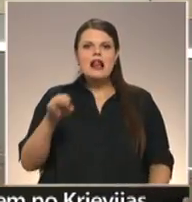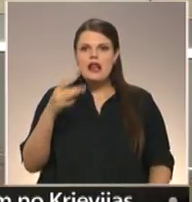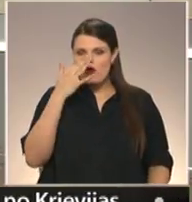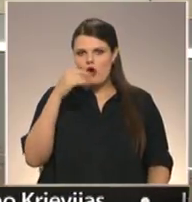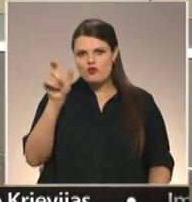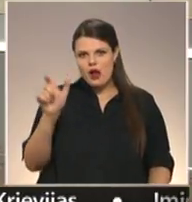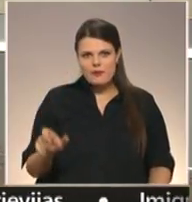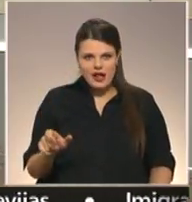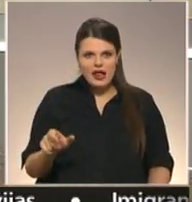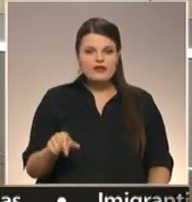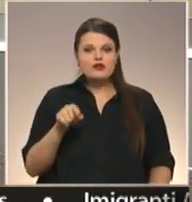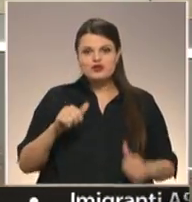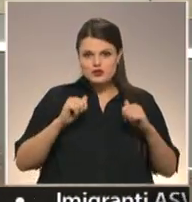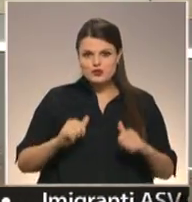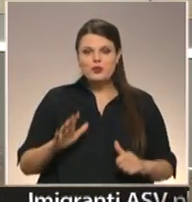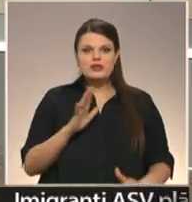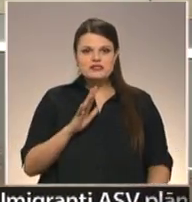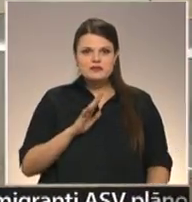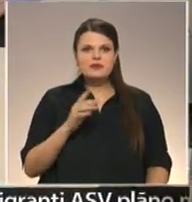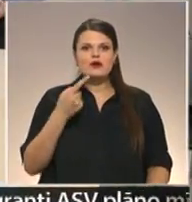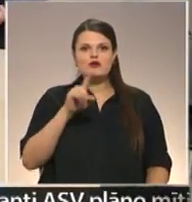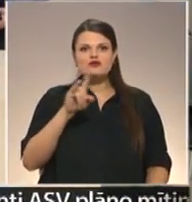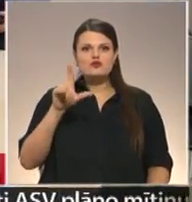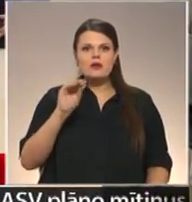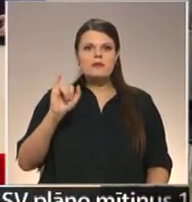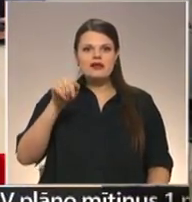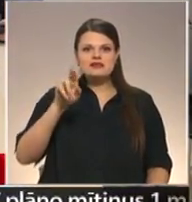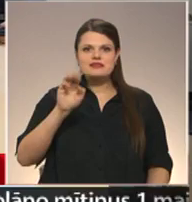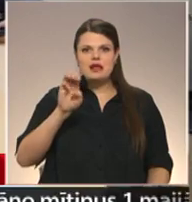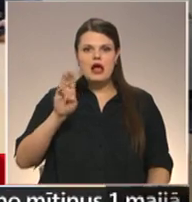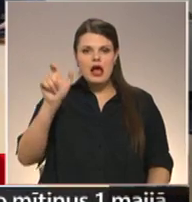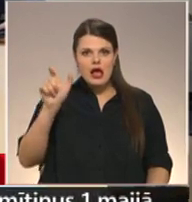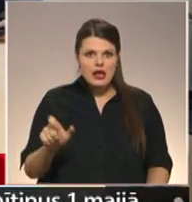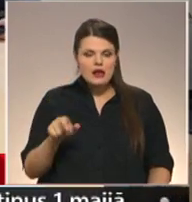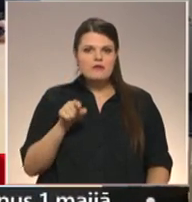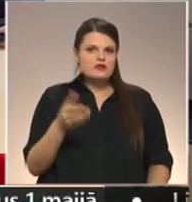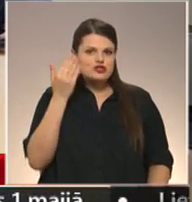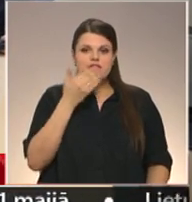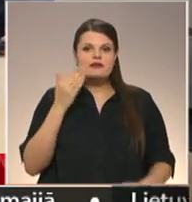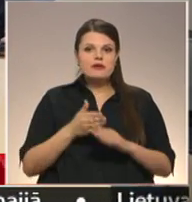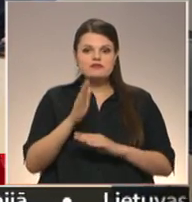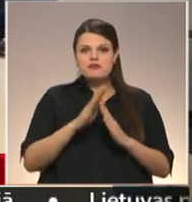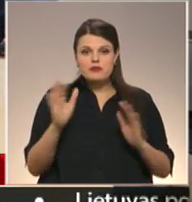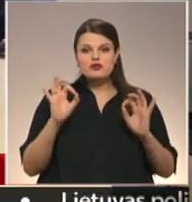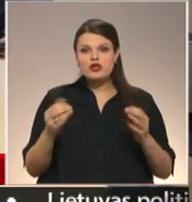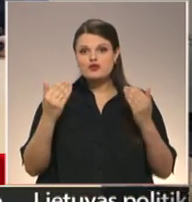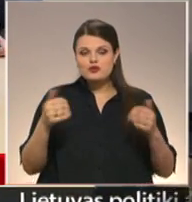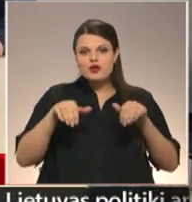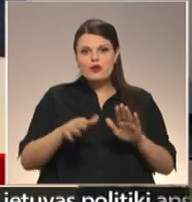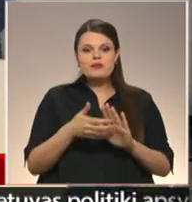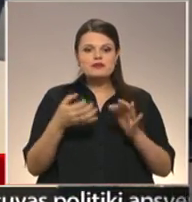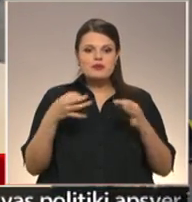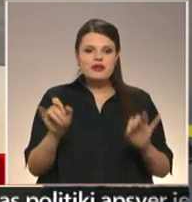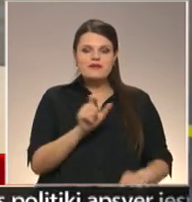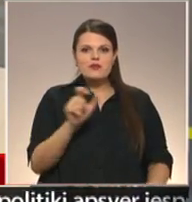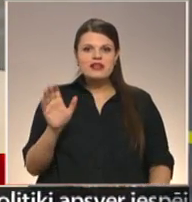1 000 000 apmeklētāju. Šis gods tika Kristapam Šulmesteram, kurš labu laiku bibliotekā nebija ienācis un tieši šodien nolēmis izmantot